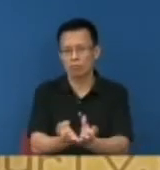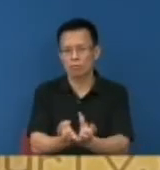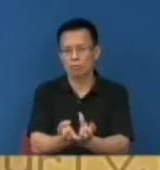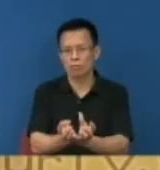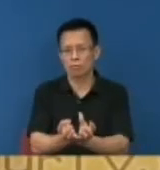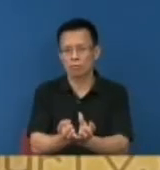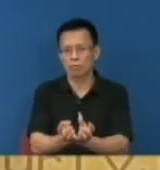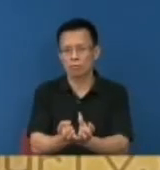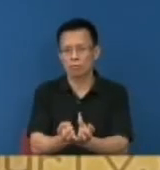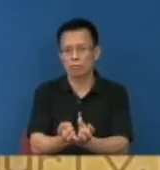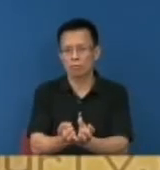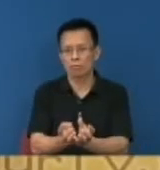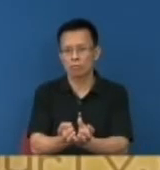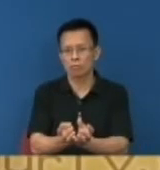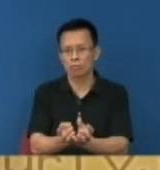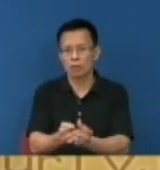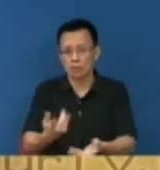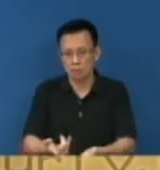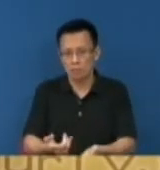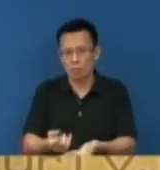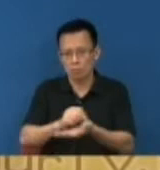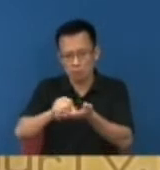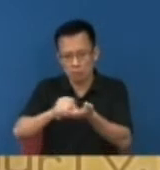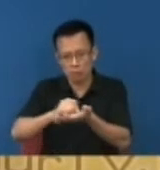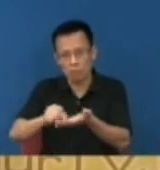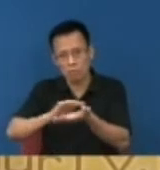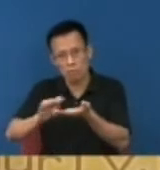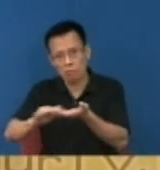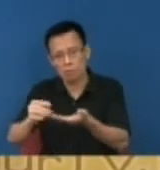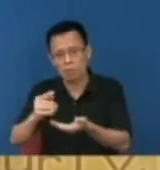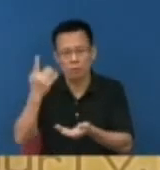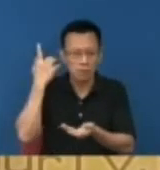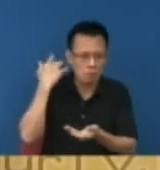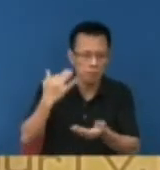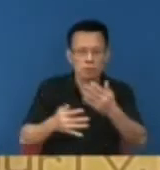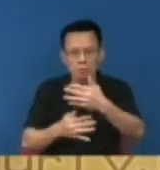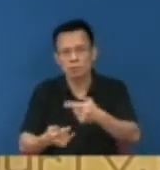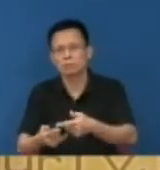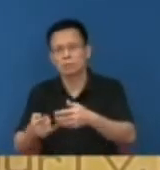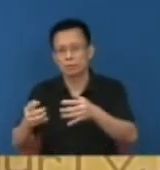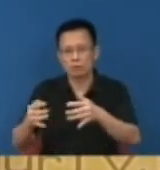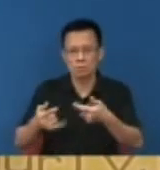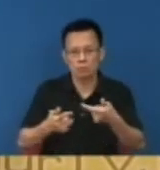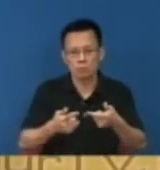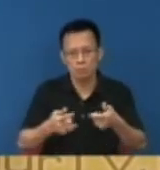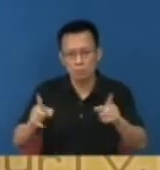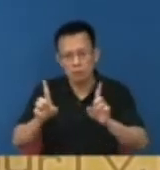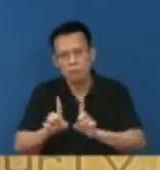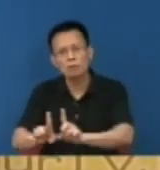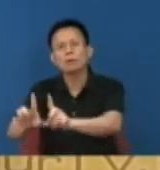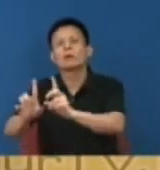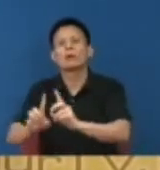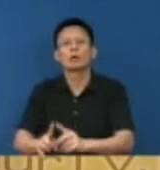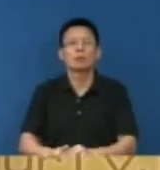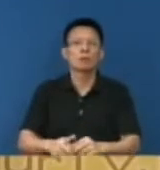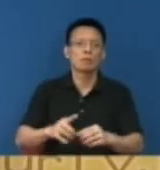暗度陳倉，係咪？而家佢寫曬出嚟㗎，幾時又談過，幾時又俾人拒絕？到到最後尾，五區公投嘅運